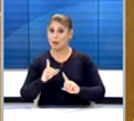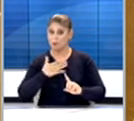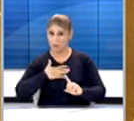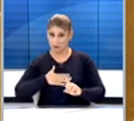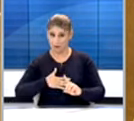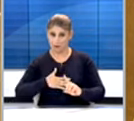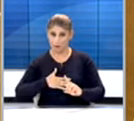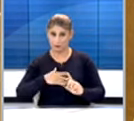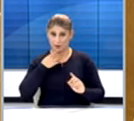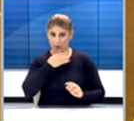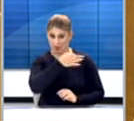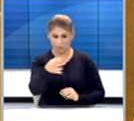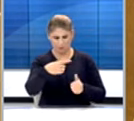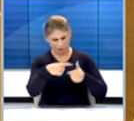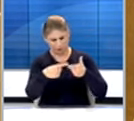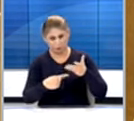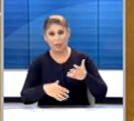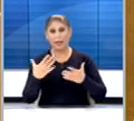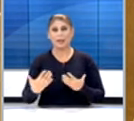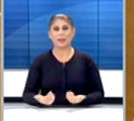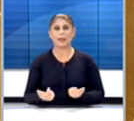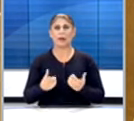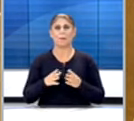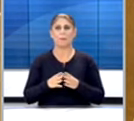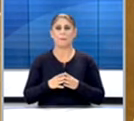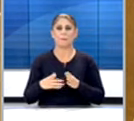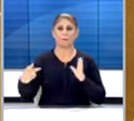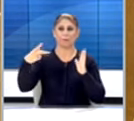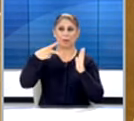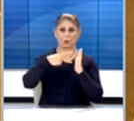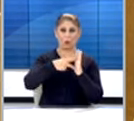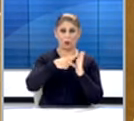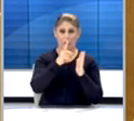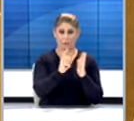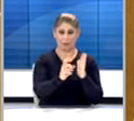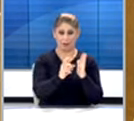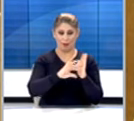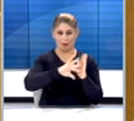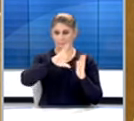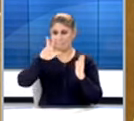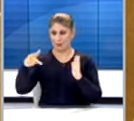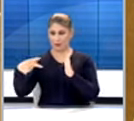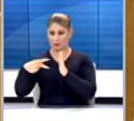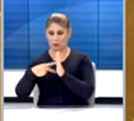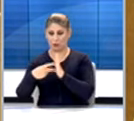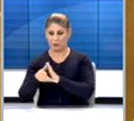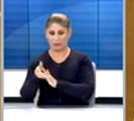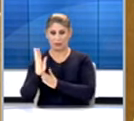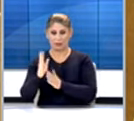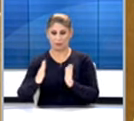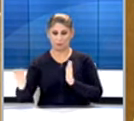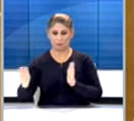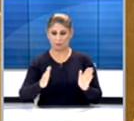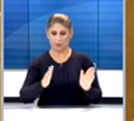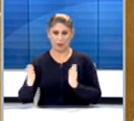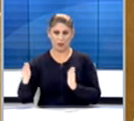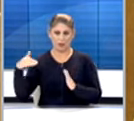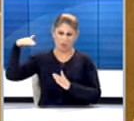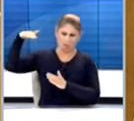περιοδολογήσει, θα δει ότι είχαμε από το 2010 μέχρι το 2014 την περίοδο της απόλυτης